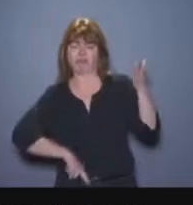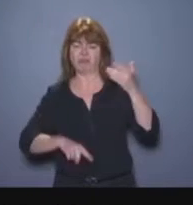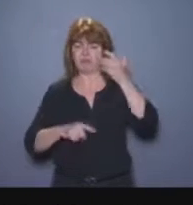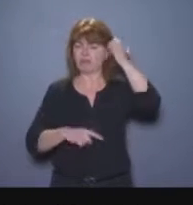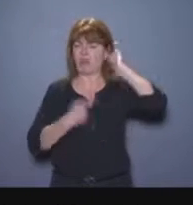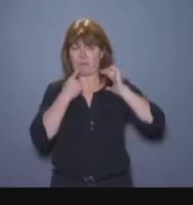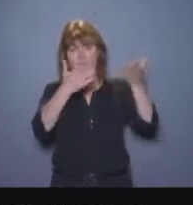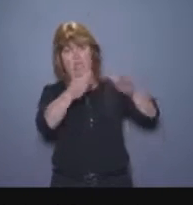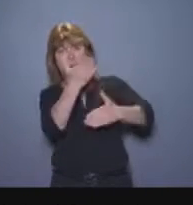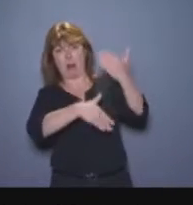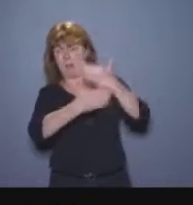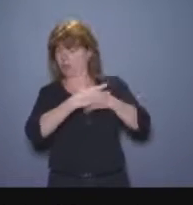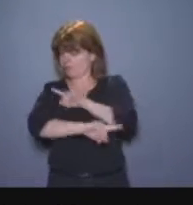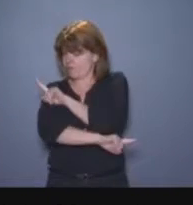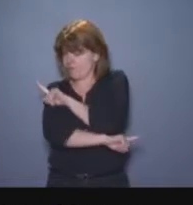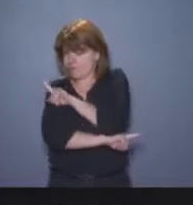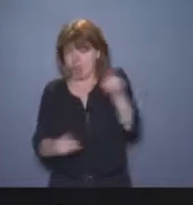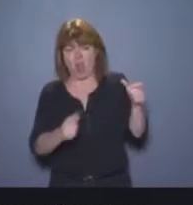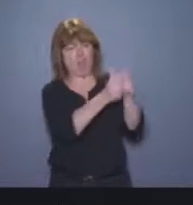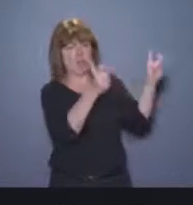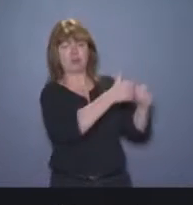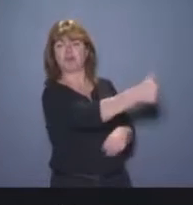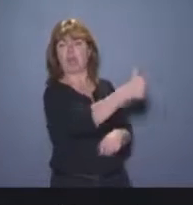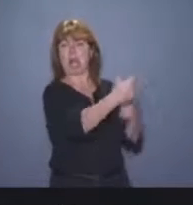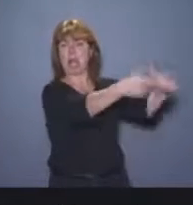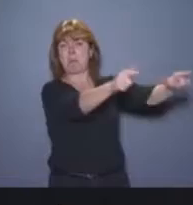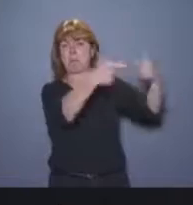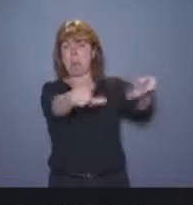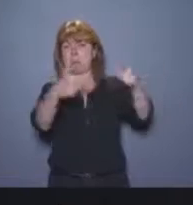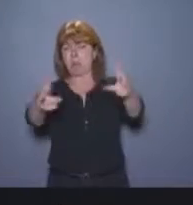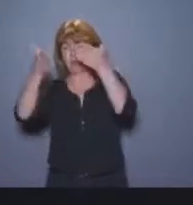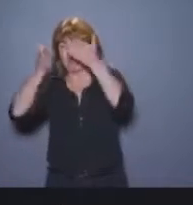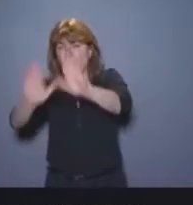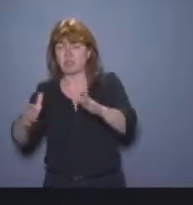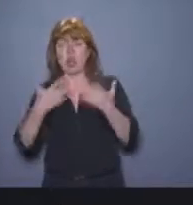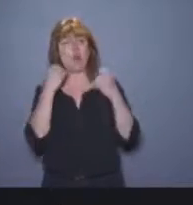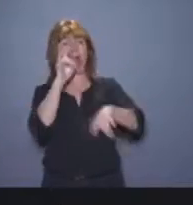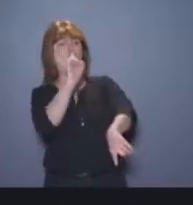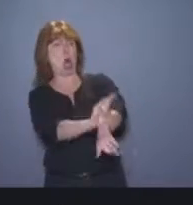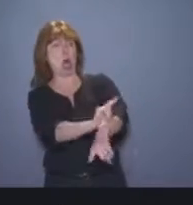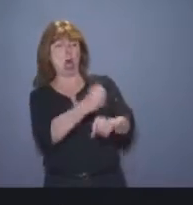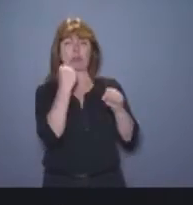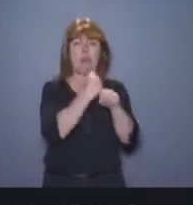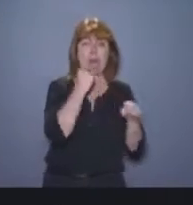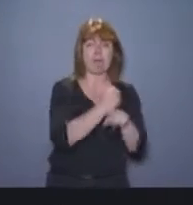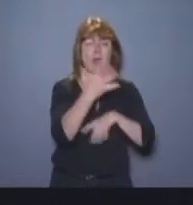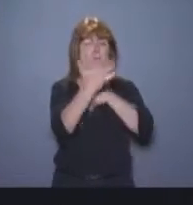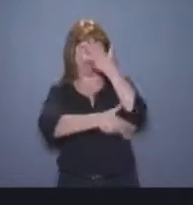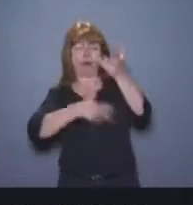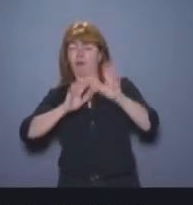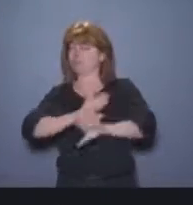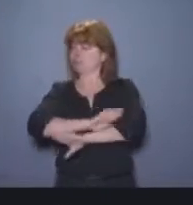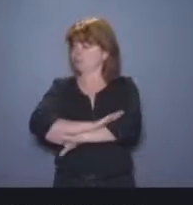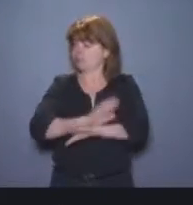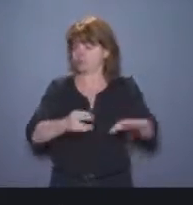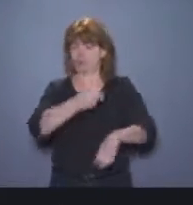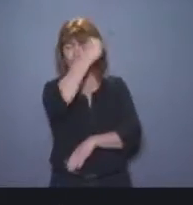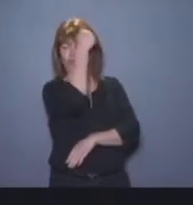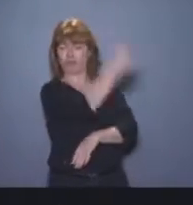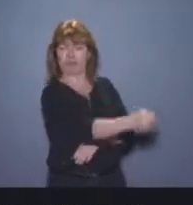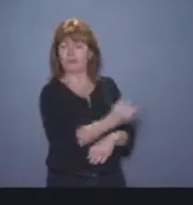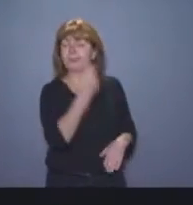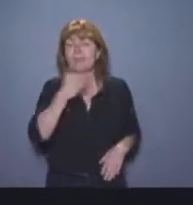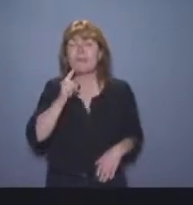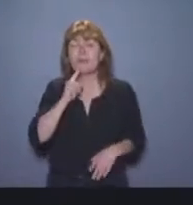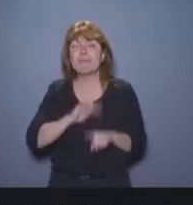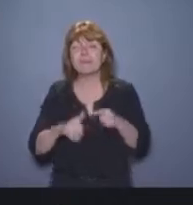Non, non, non, la réforme du collège sera abrogée. Vous ne déciderez pas, établissement par établissement,